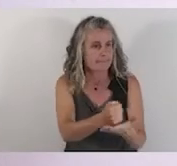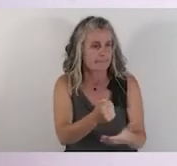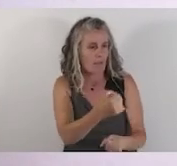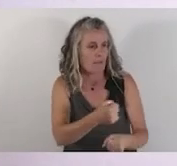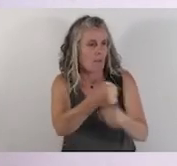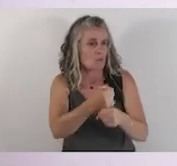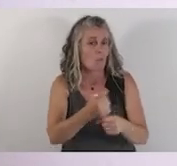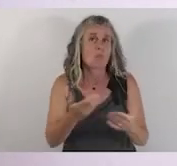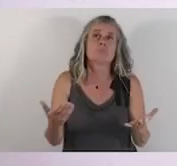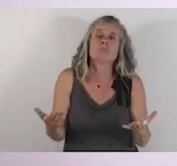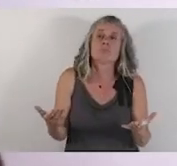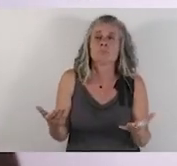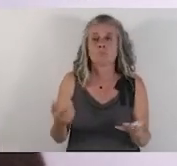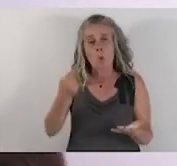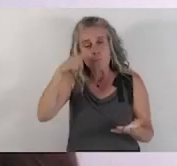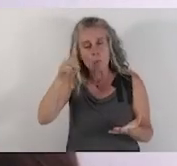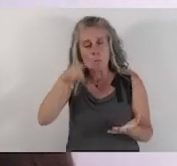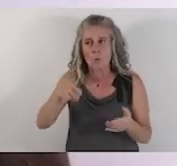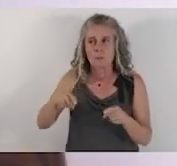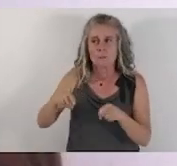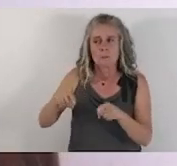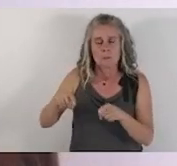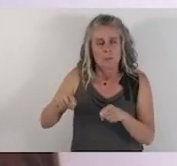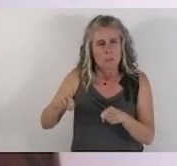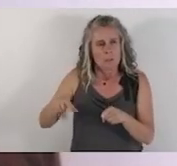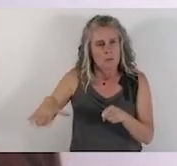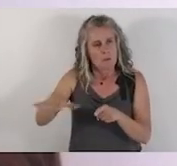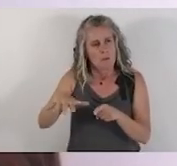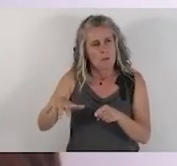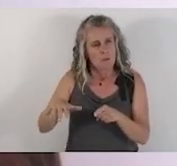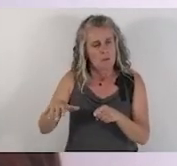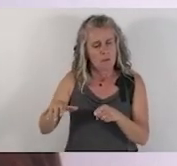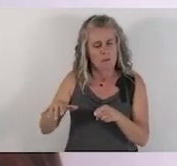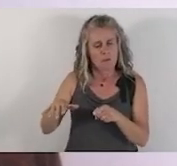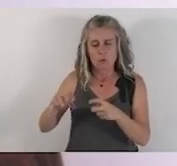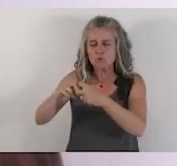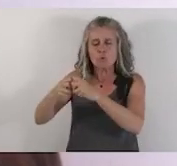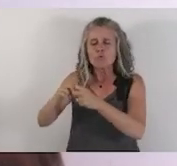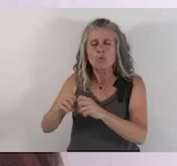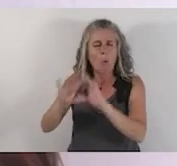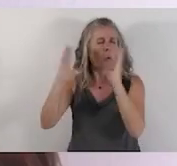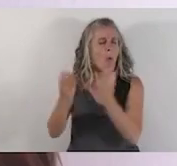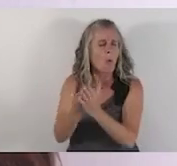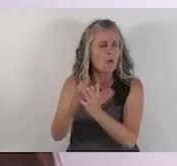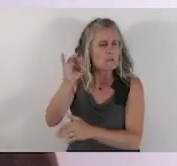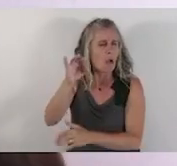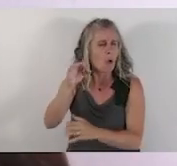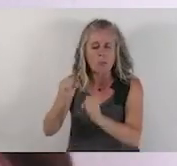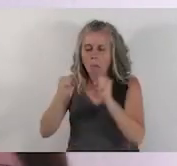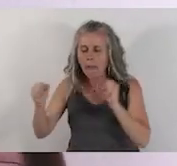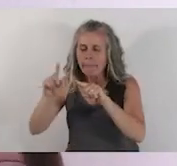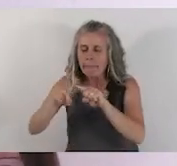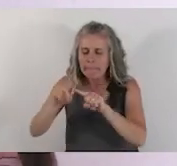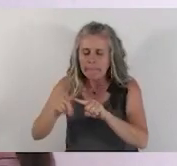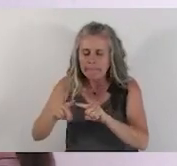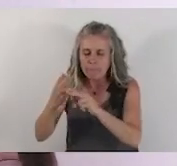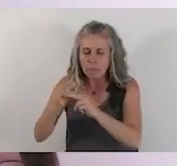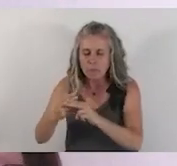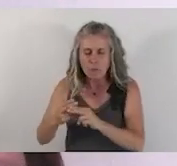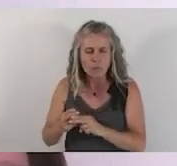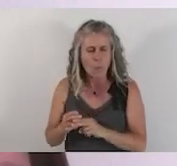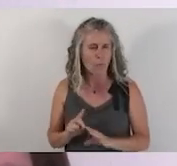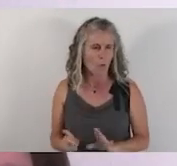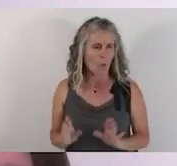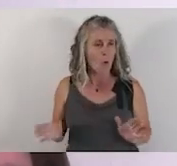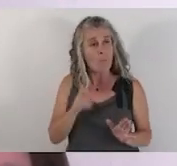concerne une cinquantaine de structures que je ne vais pas détailler, d'autant qu'il y en a une moitié qui